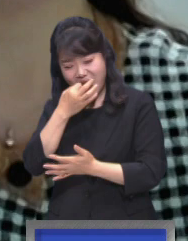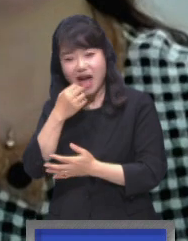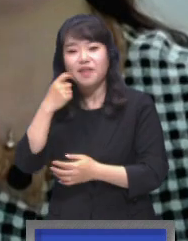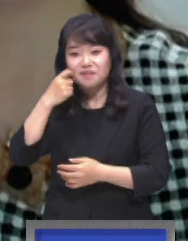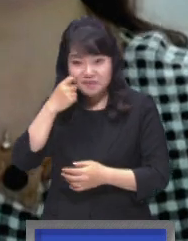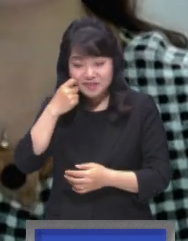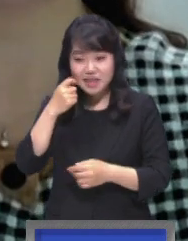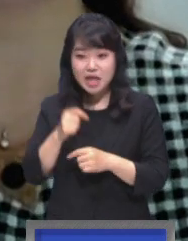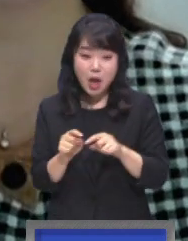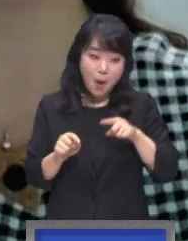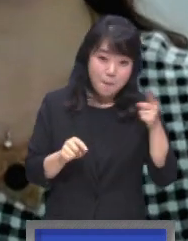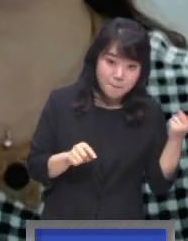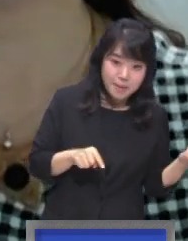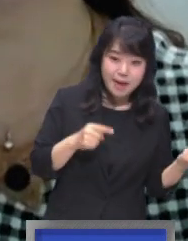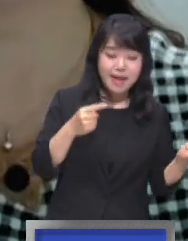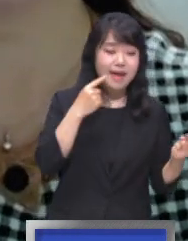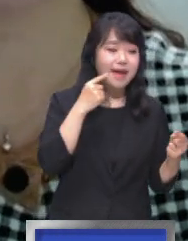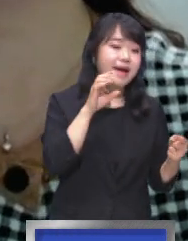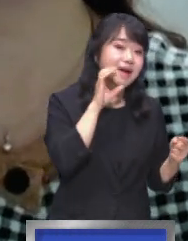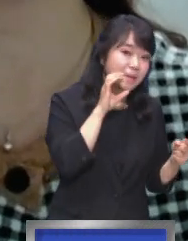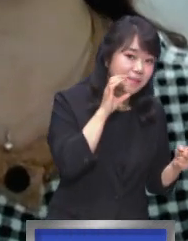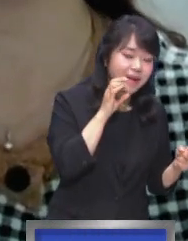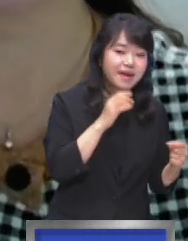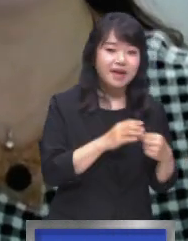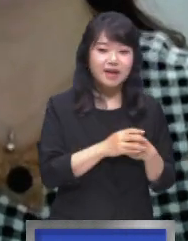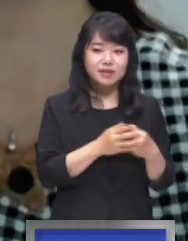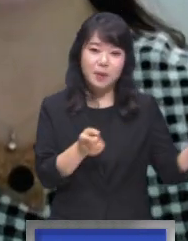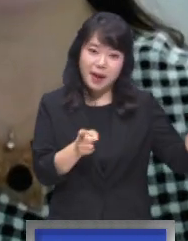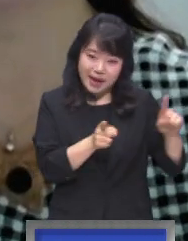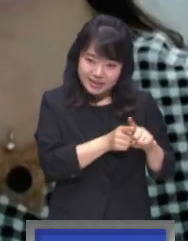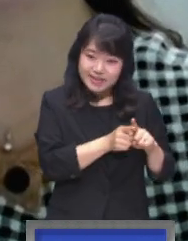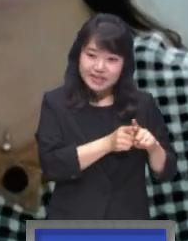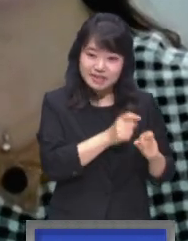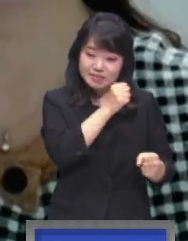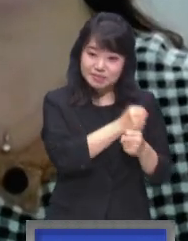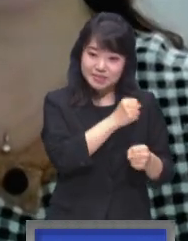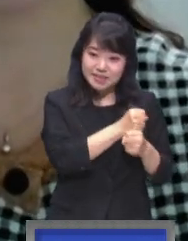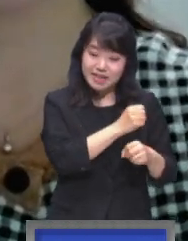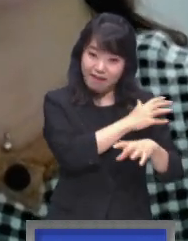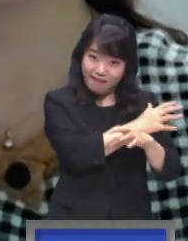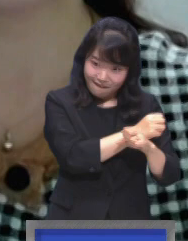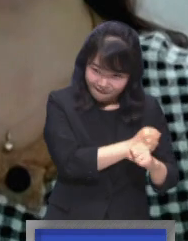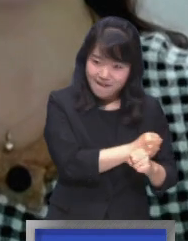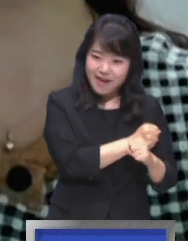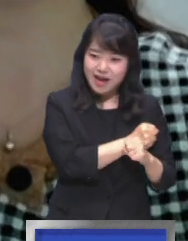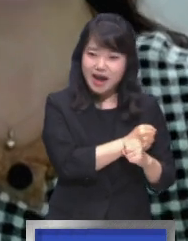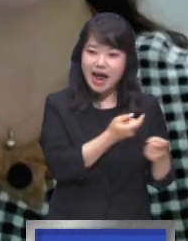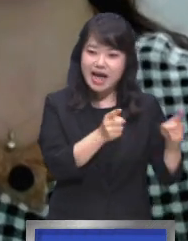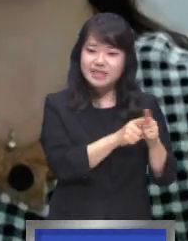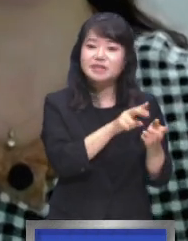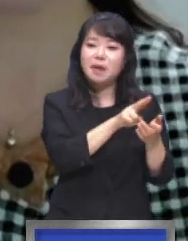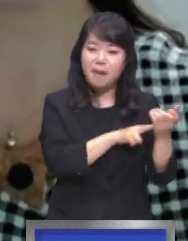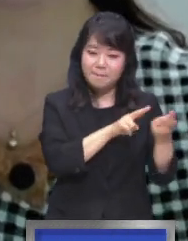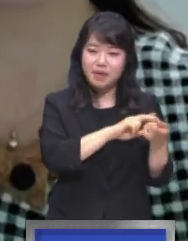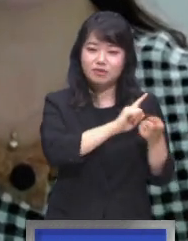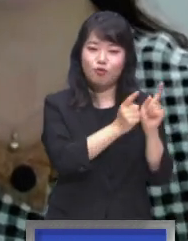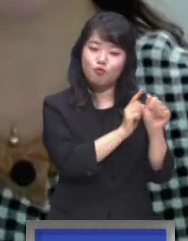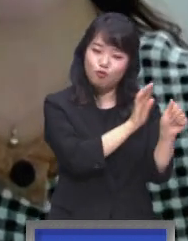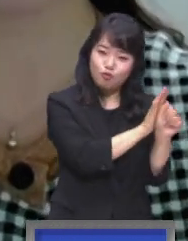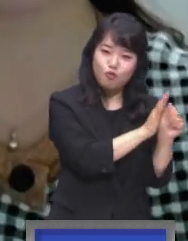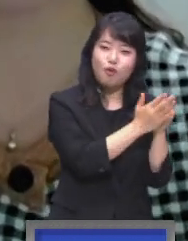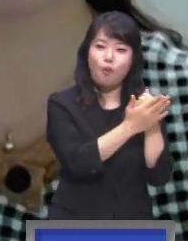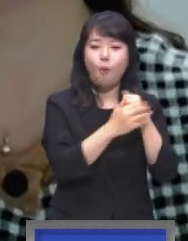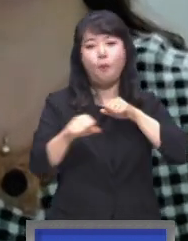그래서 옆에 있는 커피 매장과 상품을 공동으로 제작하셔가지고 판매하는 상생